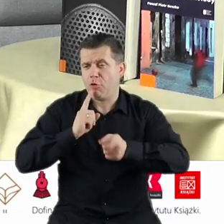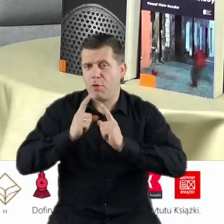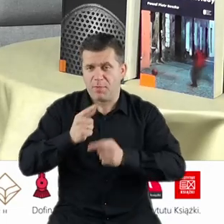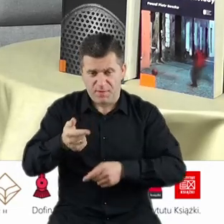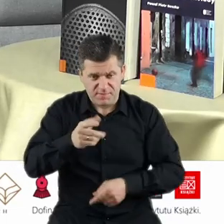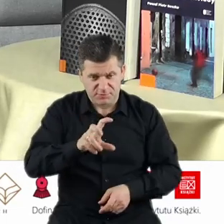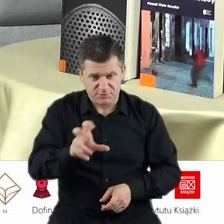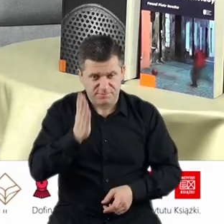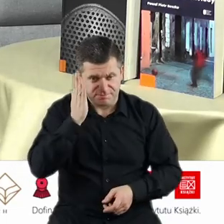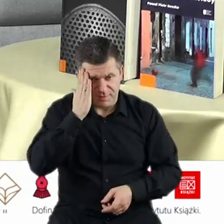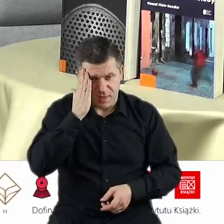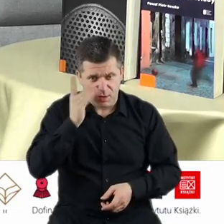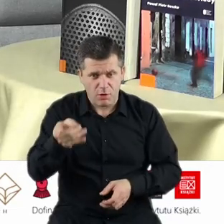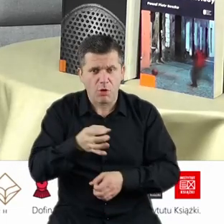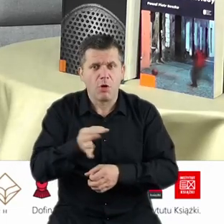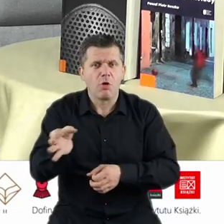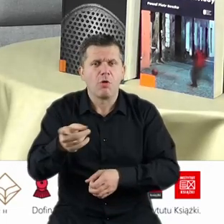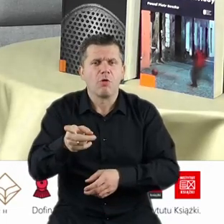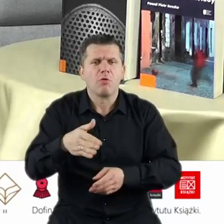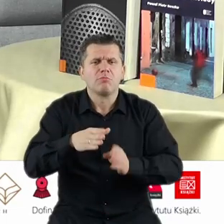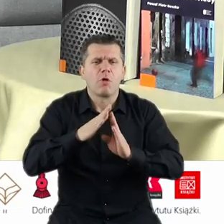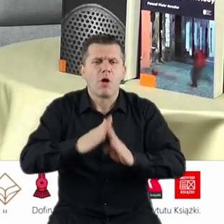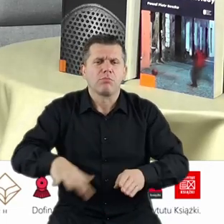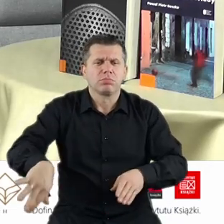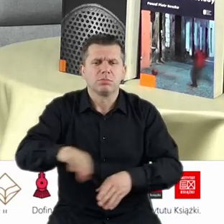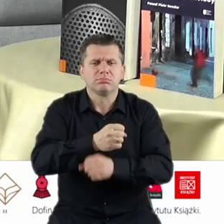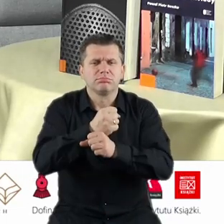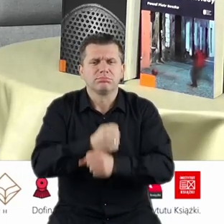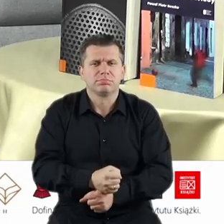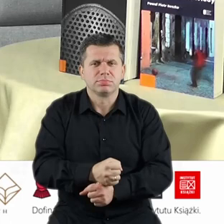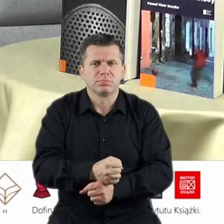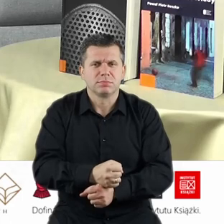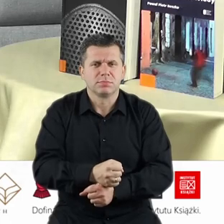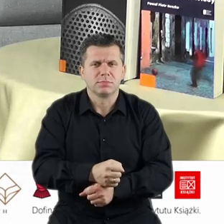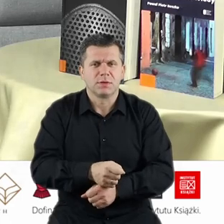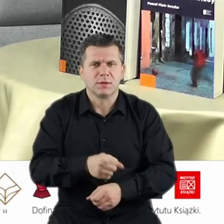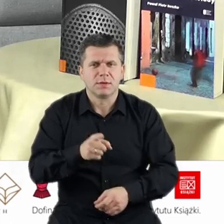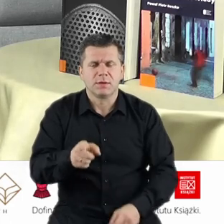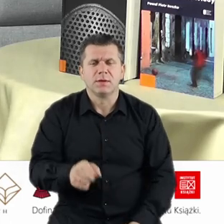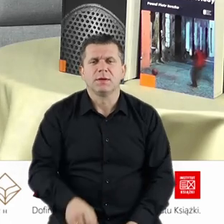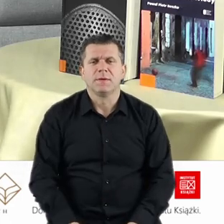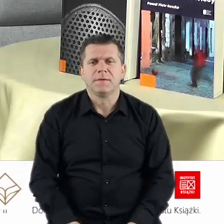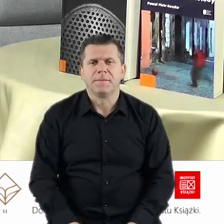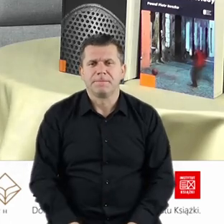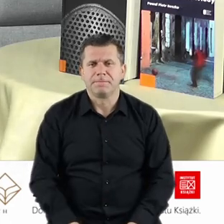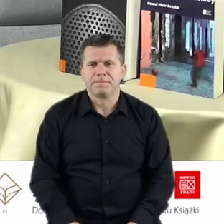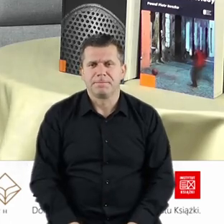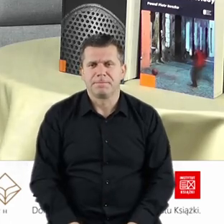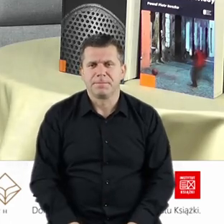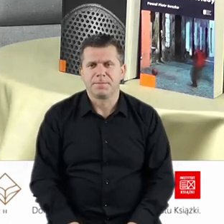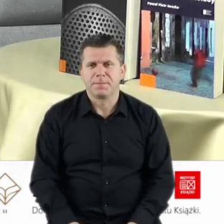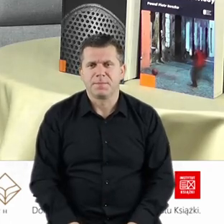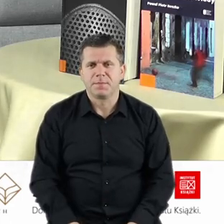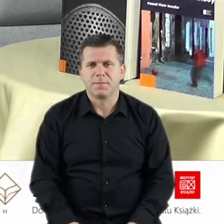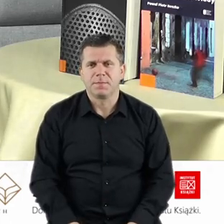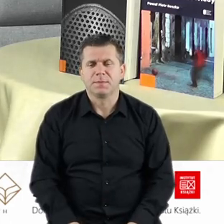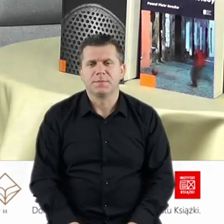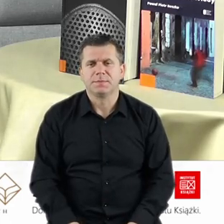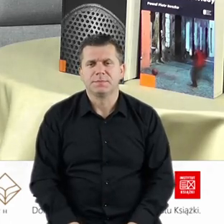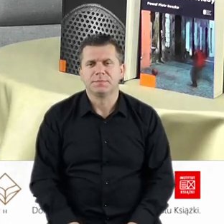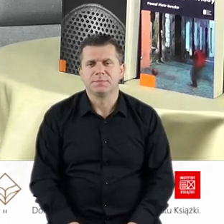z rozmów, a nie wiem, czy wiesz, że obóz zagłady w Bełżcu był rozkombowany, co jakby było to dla